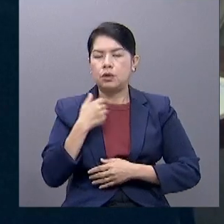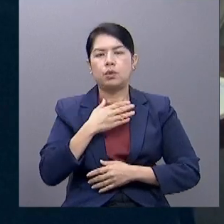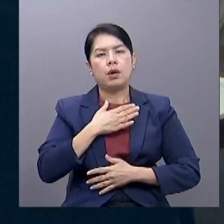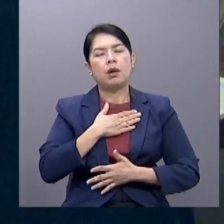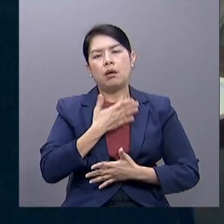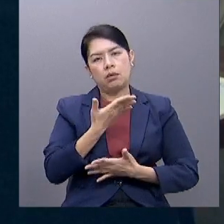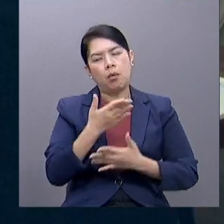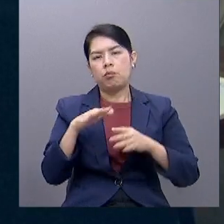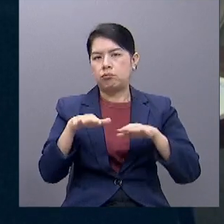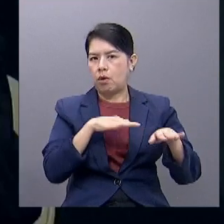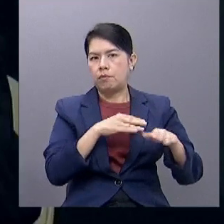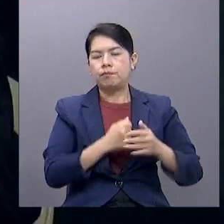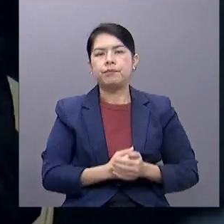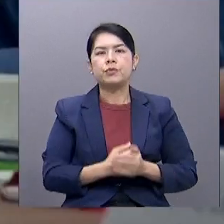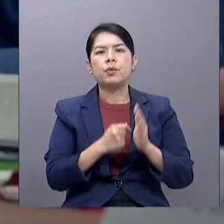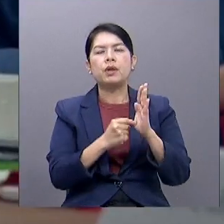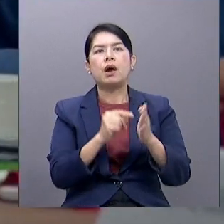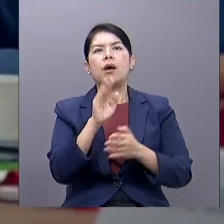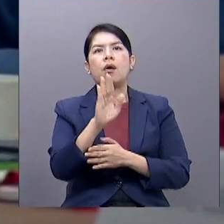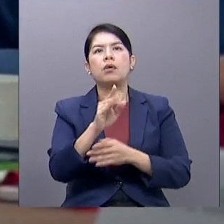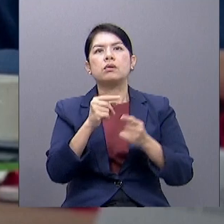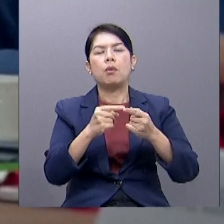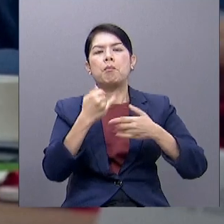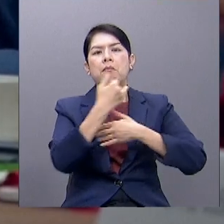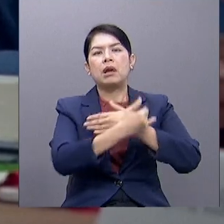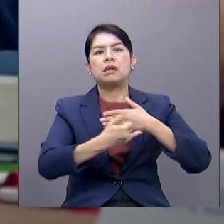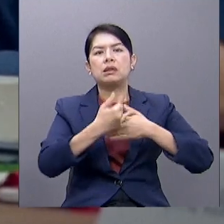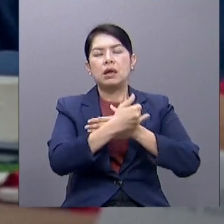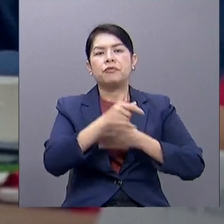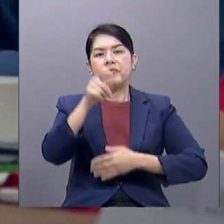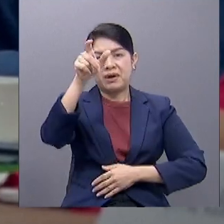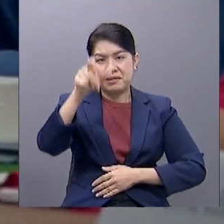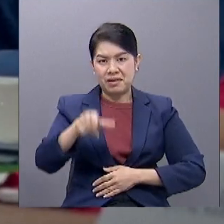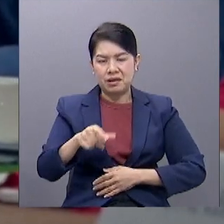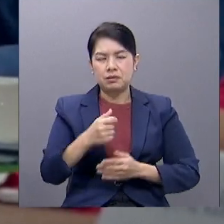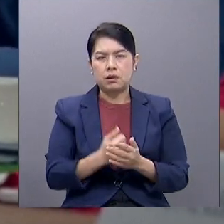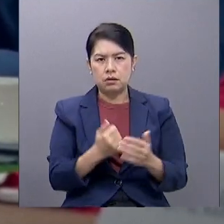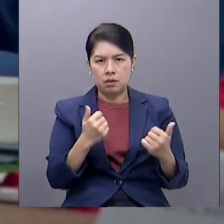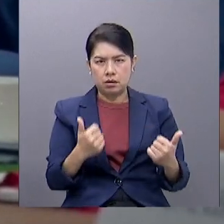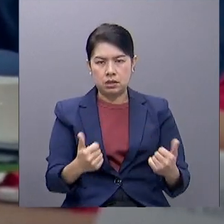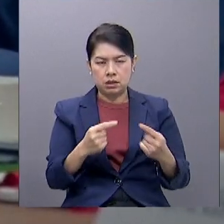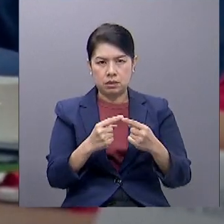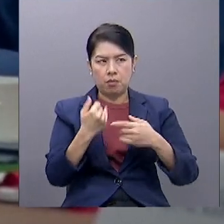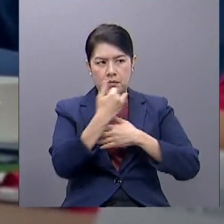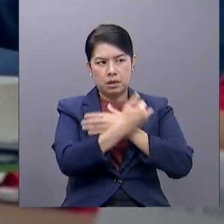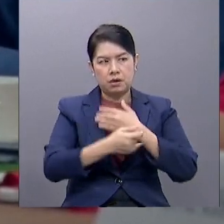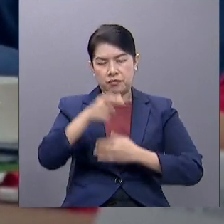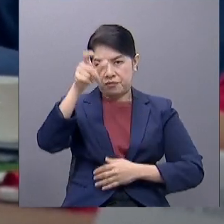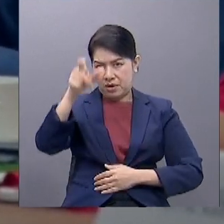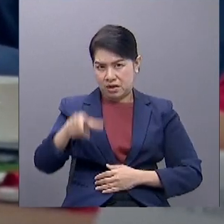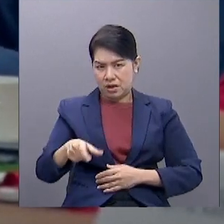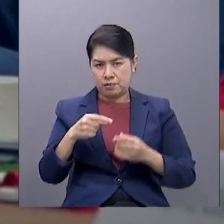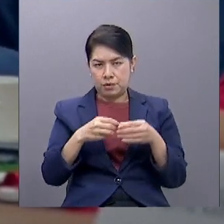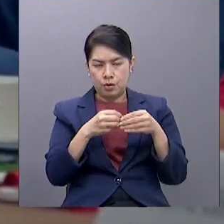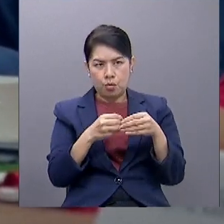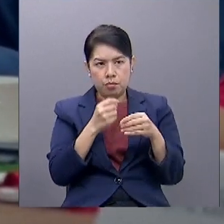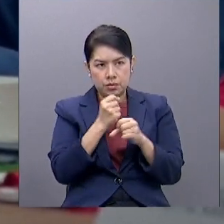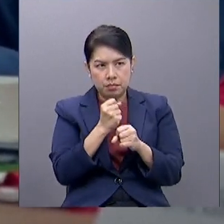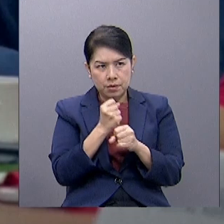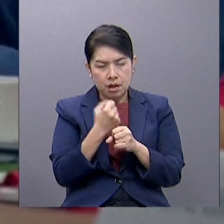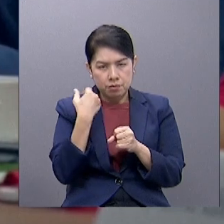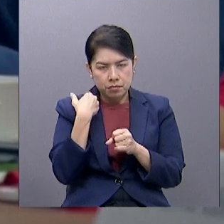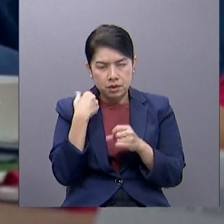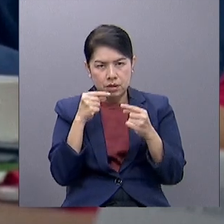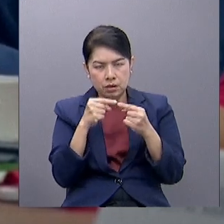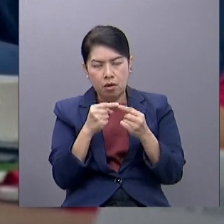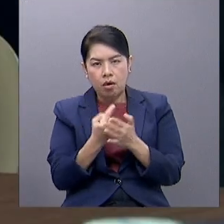ค่ะอย่างกรณีของฝรั่งเศสนะคะตอนนี้มีรายงานว่าฝรั่งเศสส่งเจ้าหน้าที่เข้าไปเพื่อฝึกอบรมให้กับกองทัพยูเครน